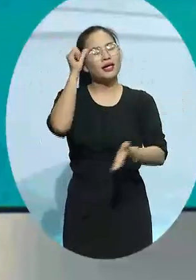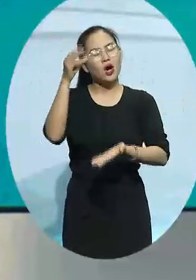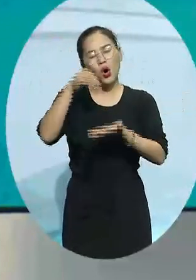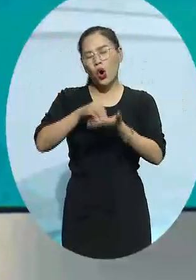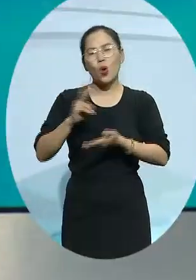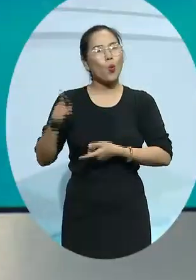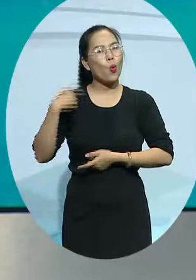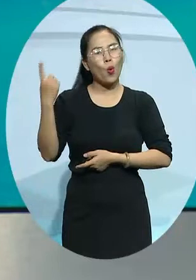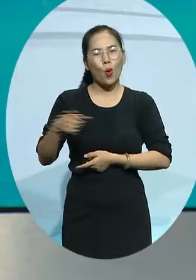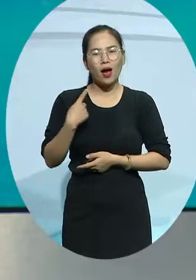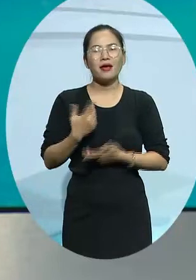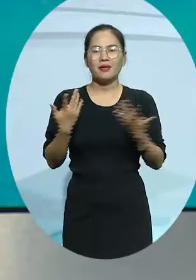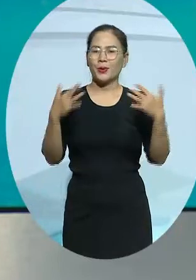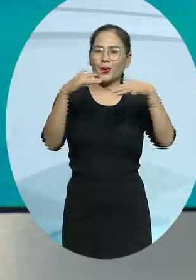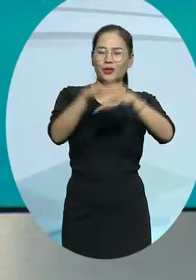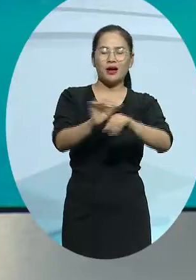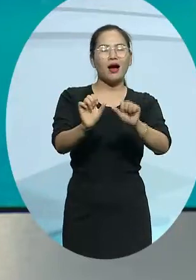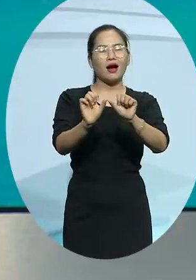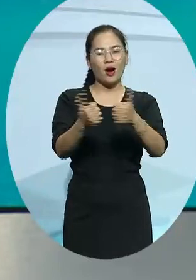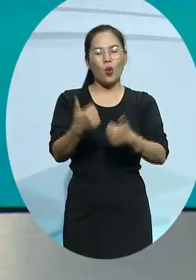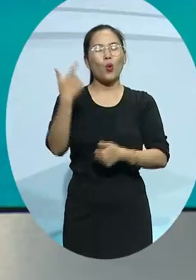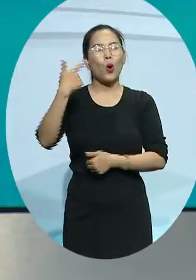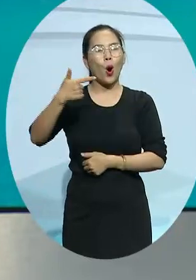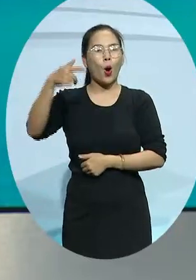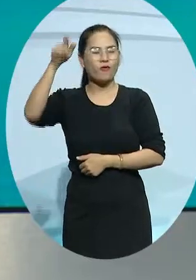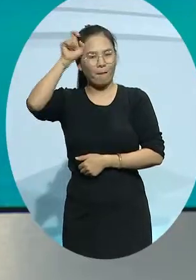địa bàn thành phố tổ chức tại mái ấm Mai Ân ở quận Gò Vấp.